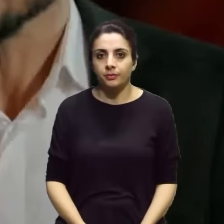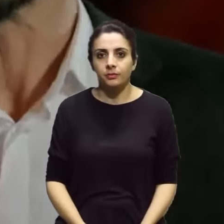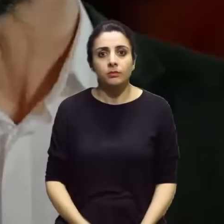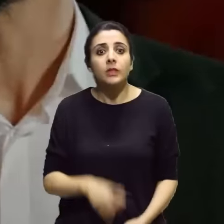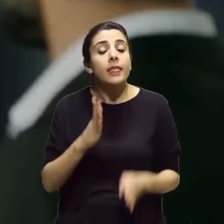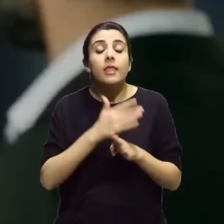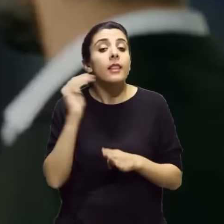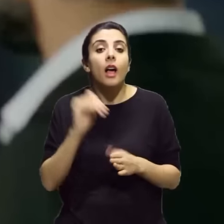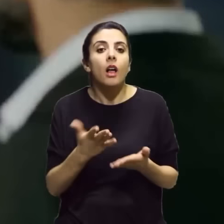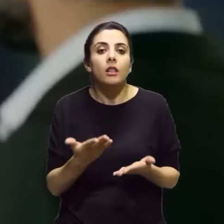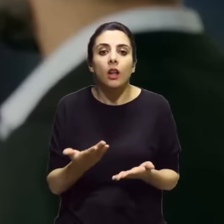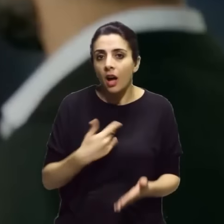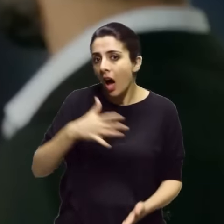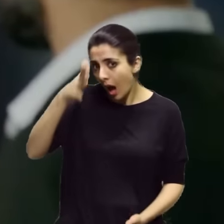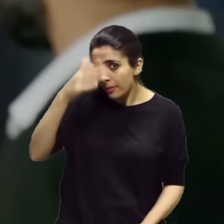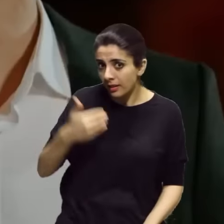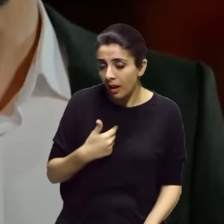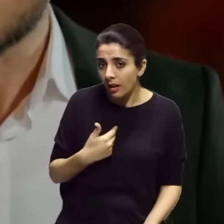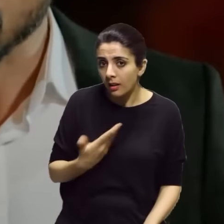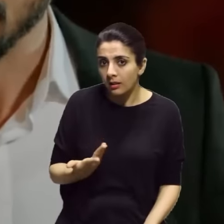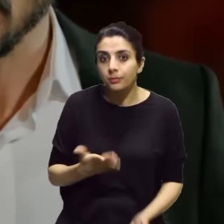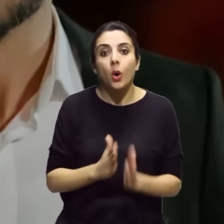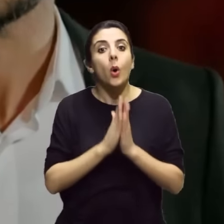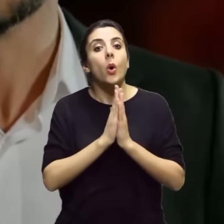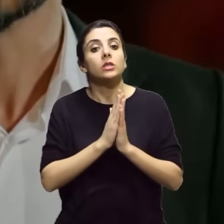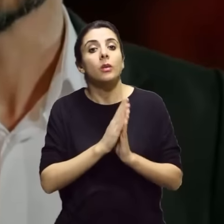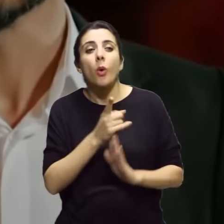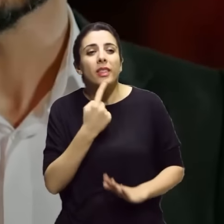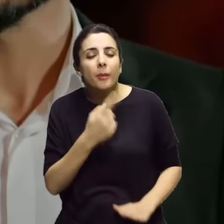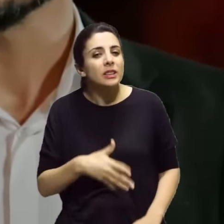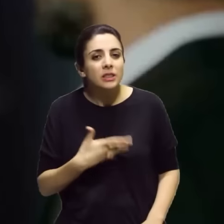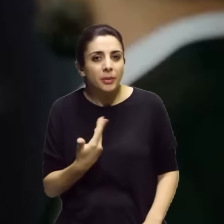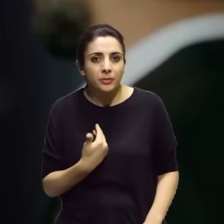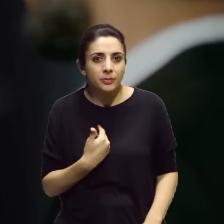Ayrıca sen niye geliyorsun? Hiç işte, aptallık. Hayır, özür dilerim, öyle demek istemedim.